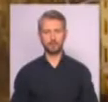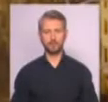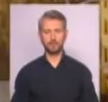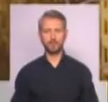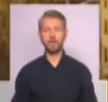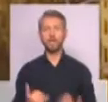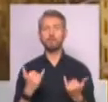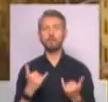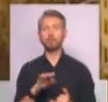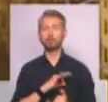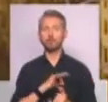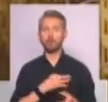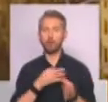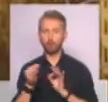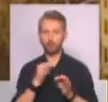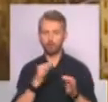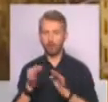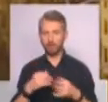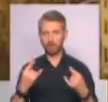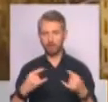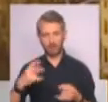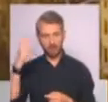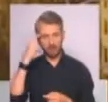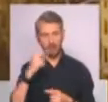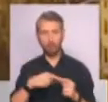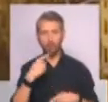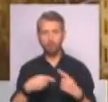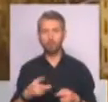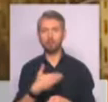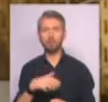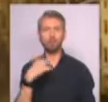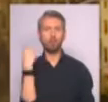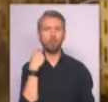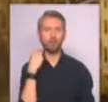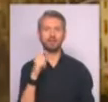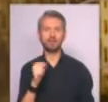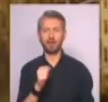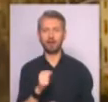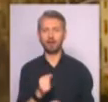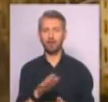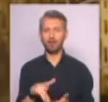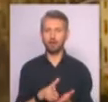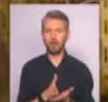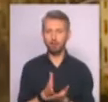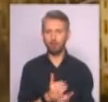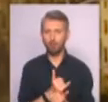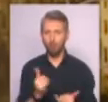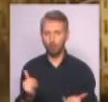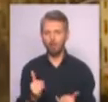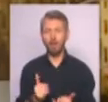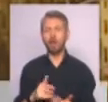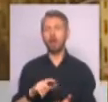В ефірі юридична консультація громадської приймальні. Говоримо ми про борги за комунальні послуги в студії адвокат Роман